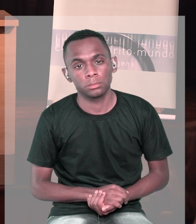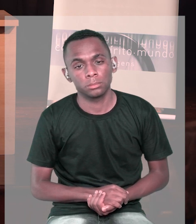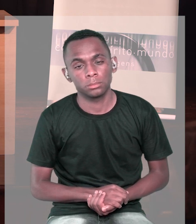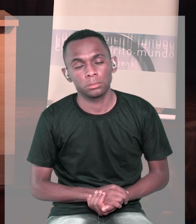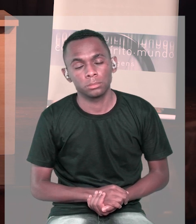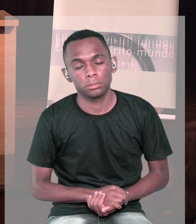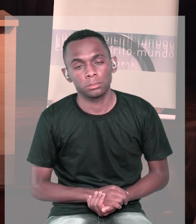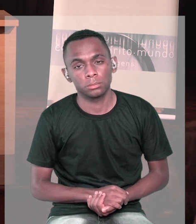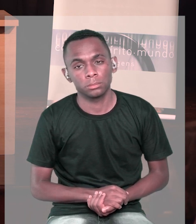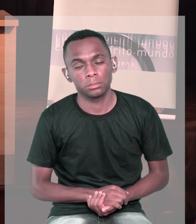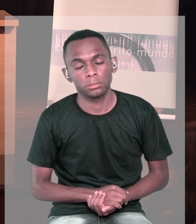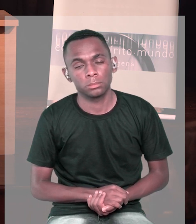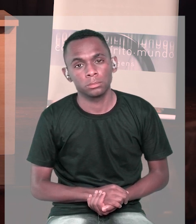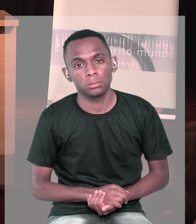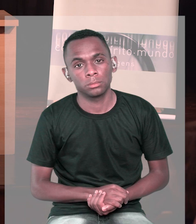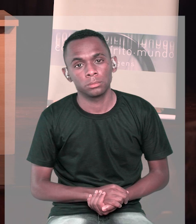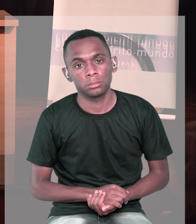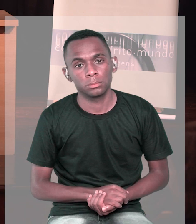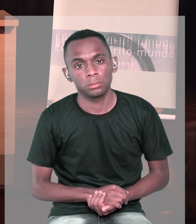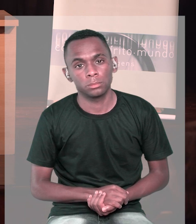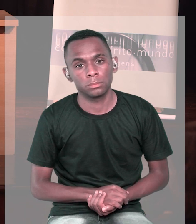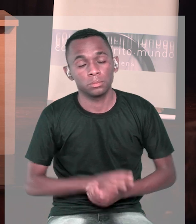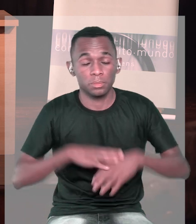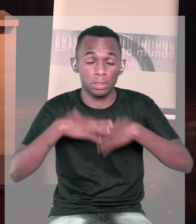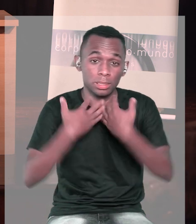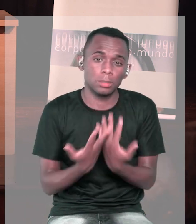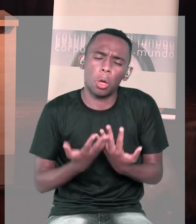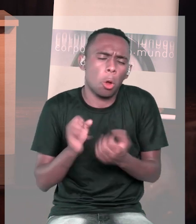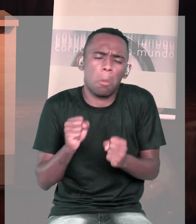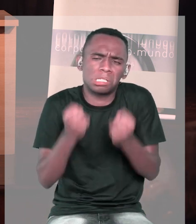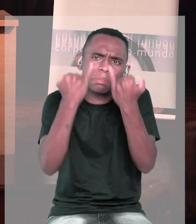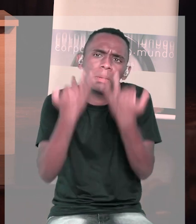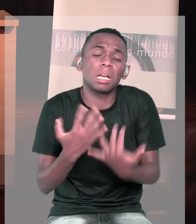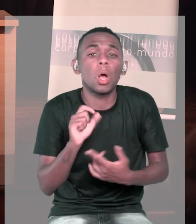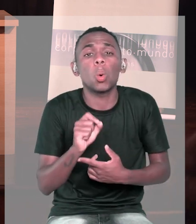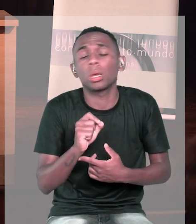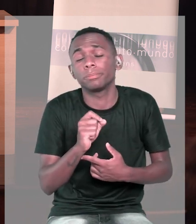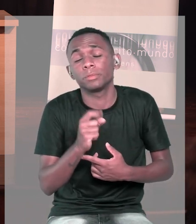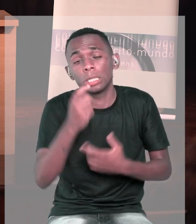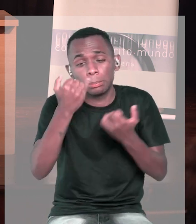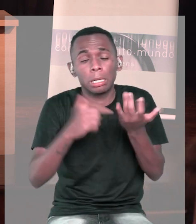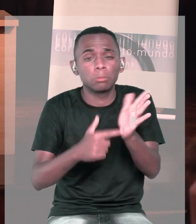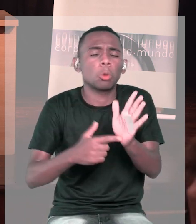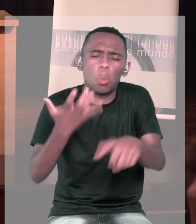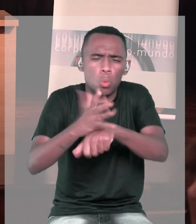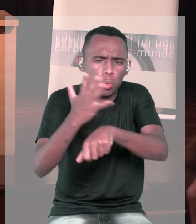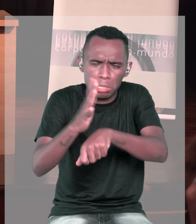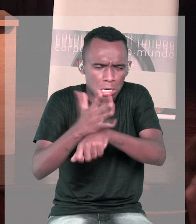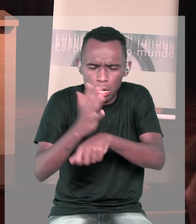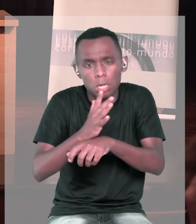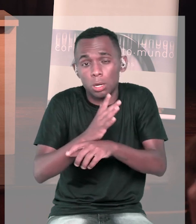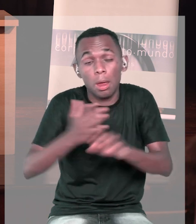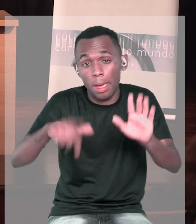bien voilà, il a accompli sa nature. Então, eu posso falar de vocês aqui, para vocês, de um exercício